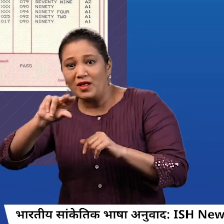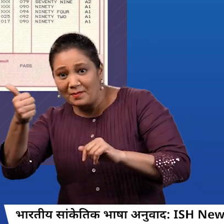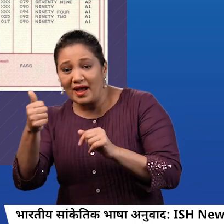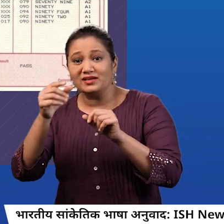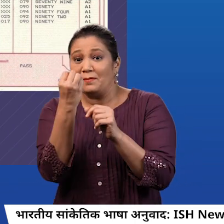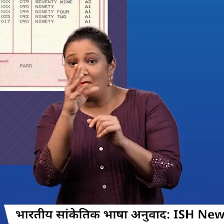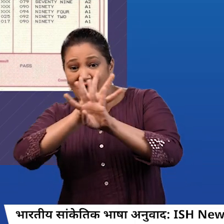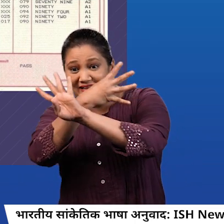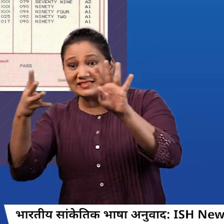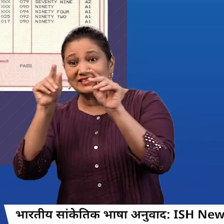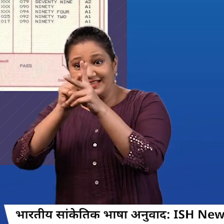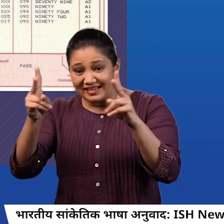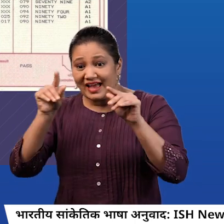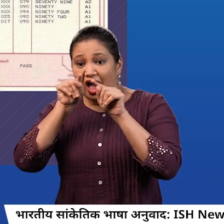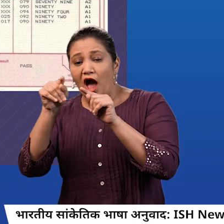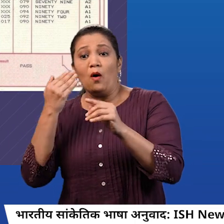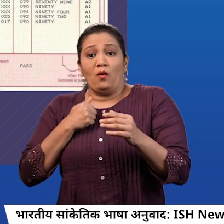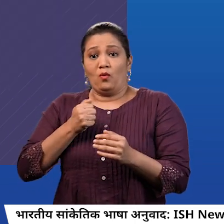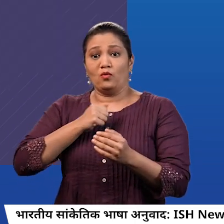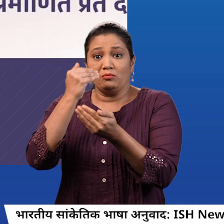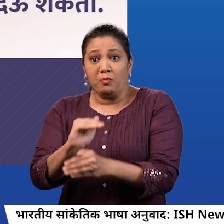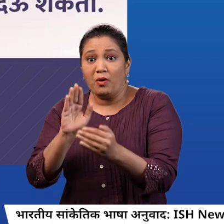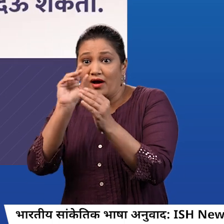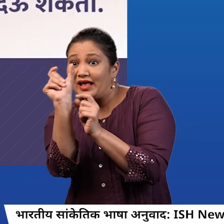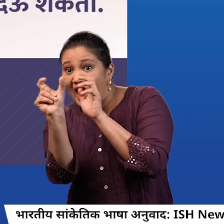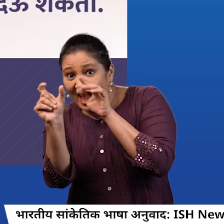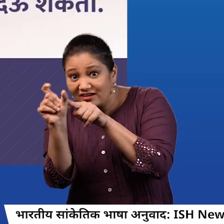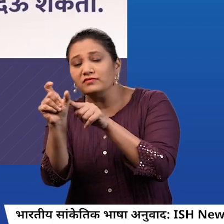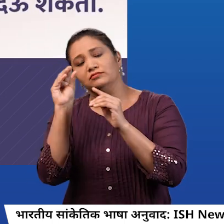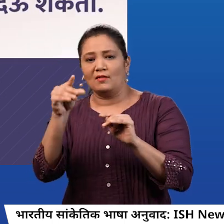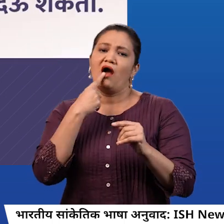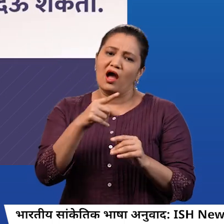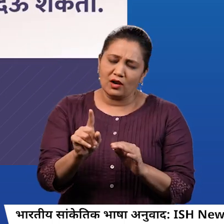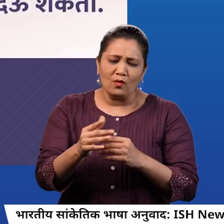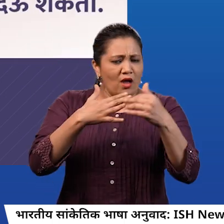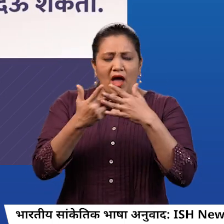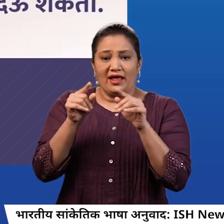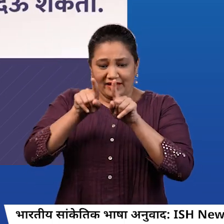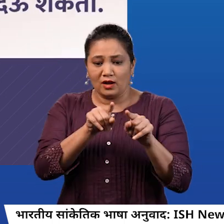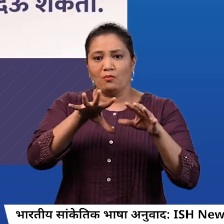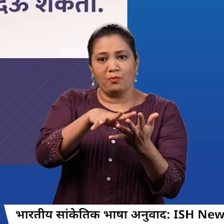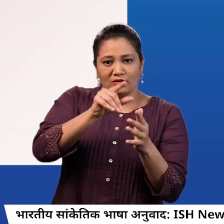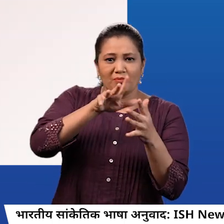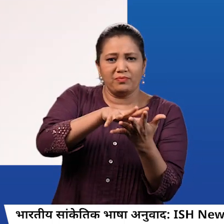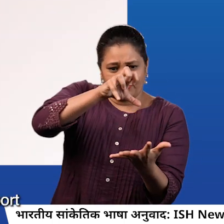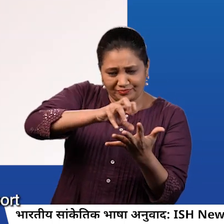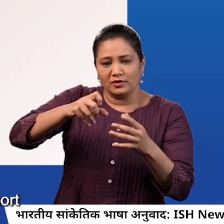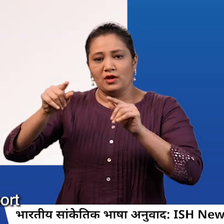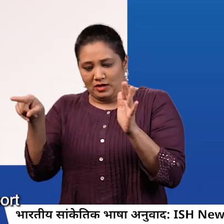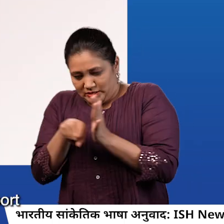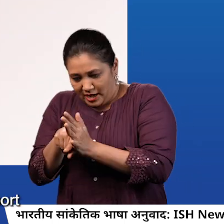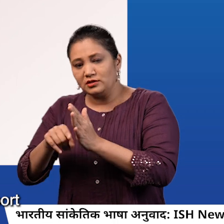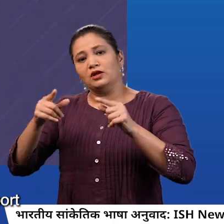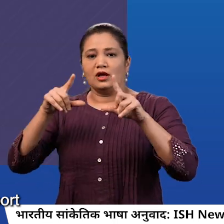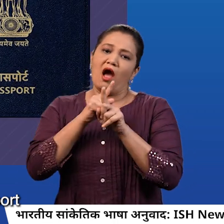शिक्षण मंडळाचं इयत्ता 10वी किंवा 12वीचं निकालपत्र यांपैकी कोणत्याही एका दस्तऐवजाची स्वप्रमाणित प्रत देऊ शकतो. आणि